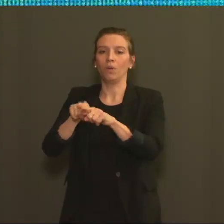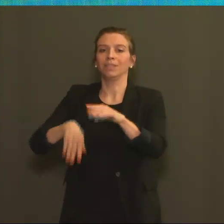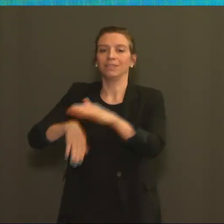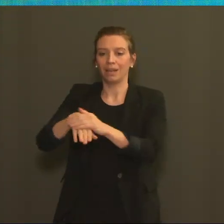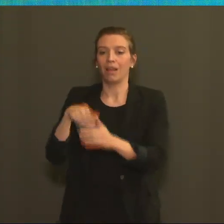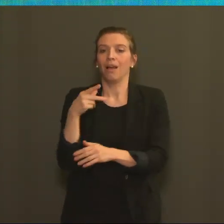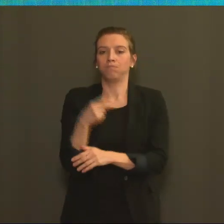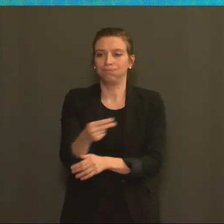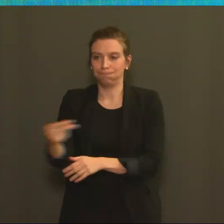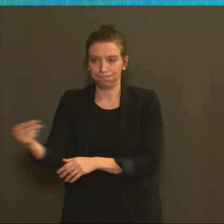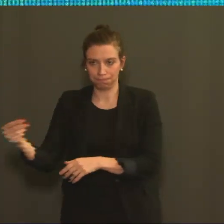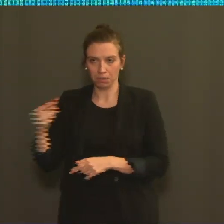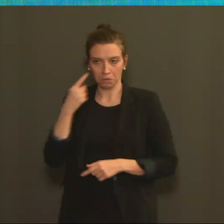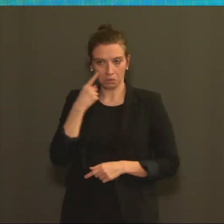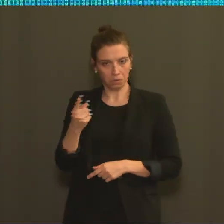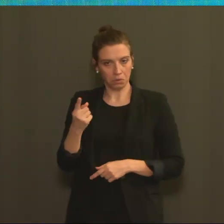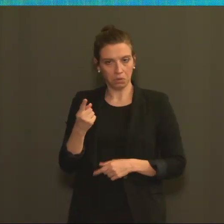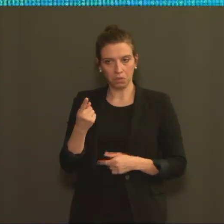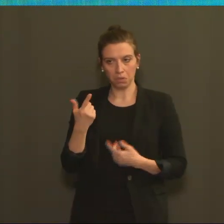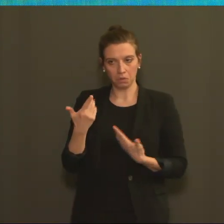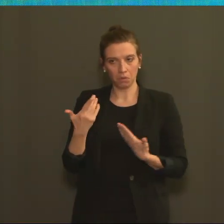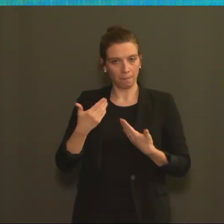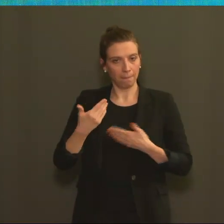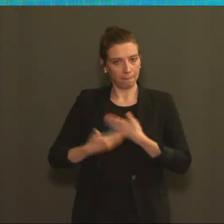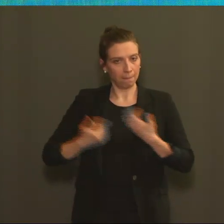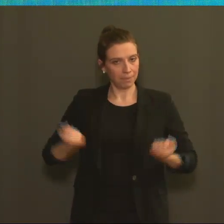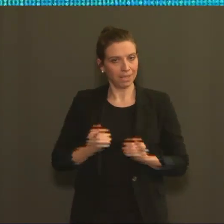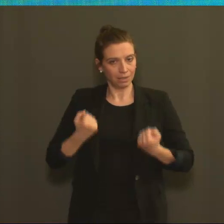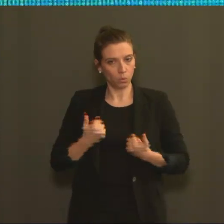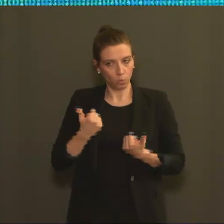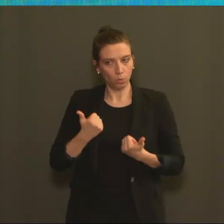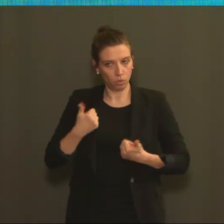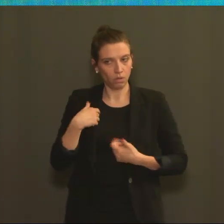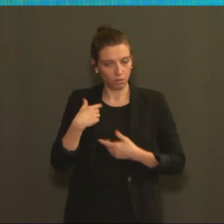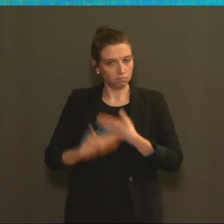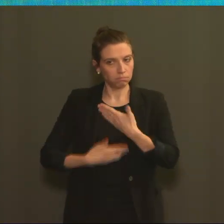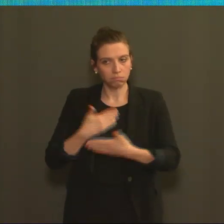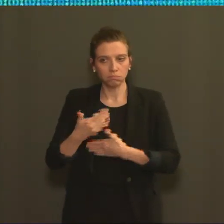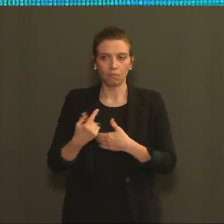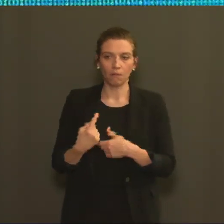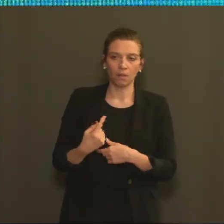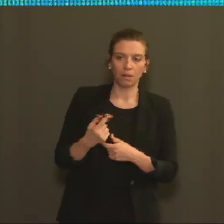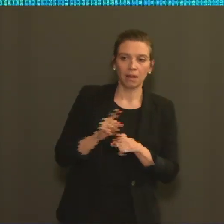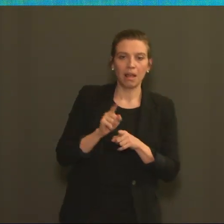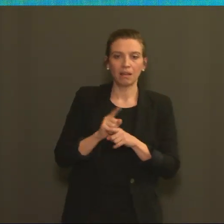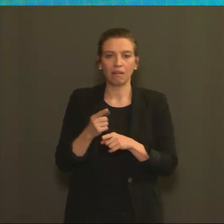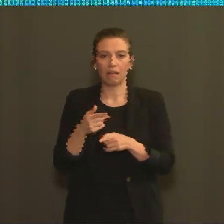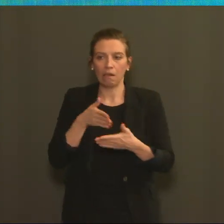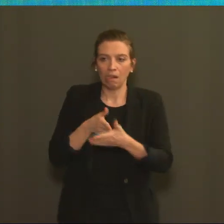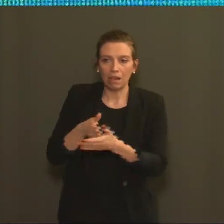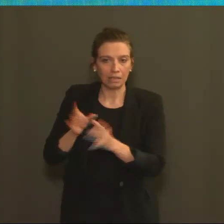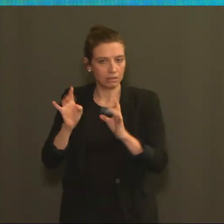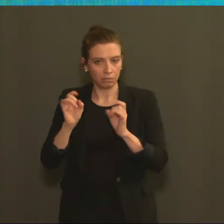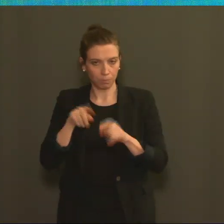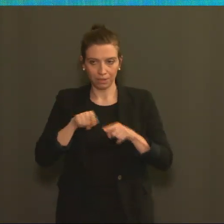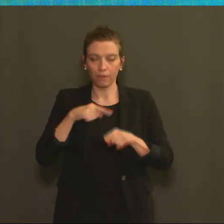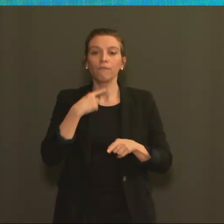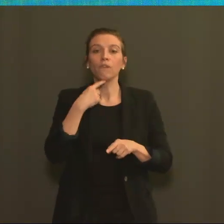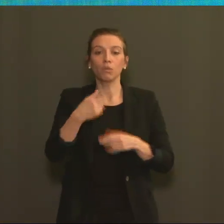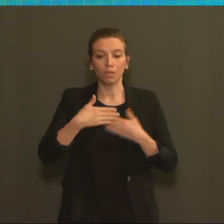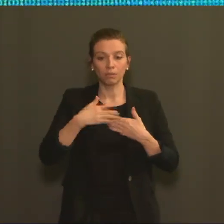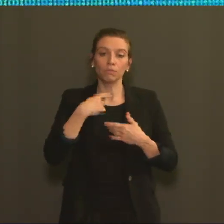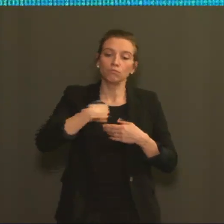zij gaan dus verder vaccineren ook zoals voorzien de volgende dagen en weken we wensen opnieuw te benadrukken